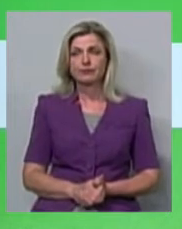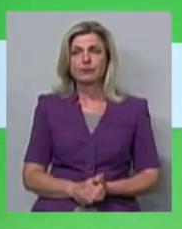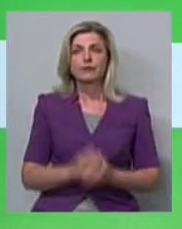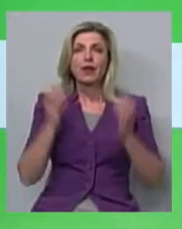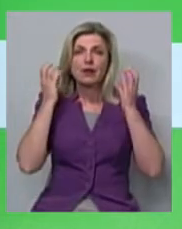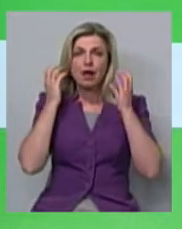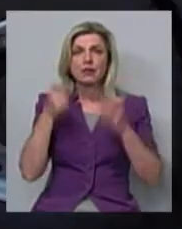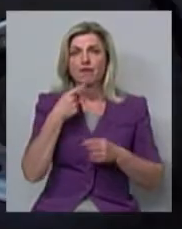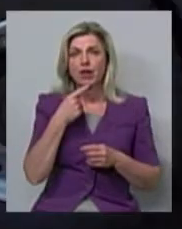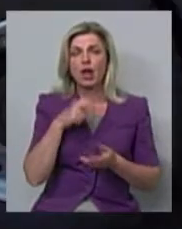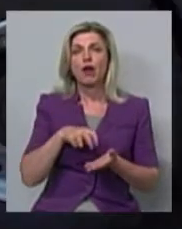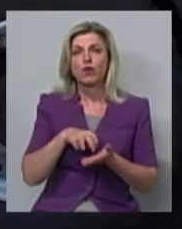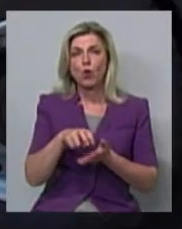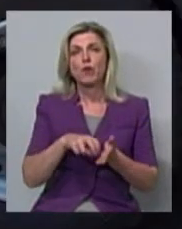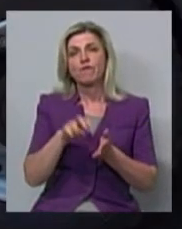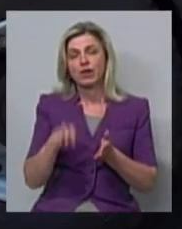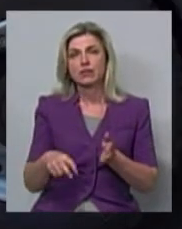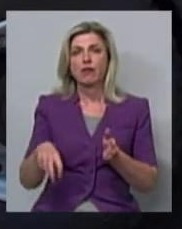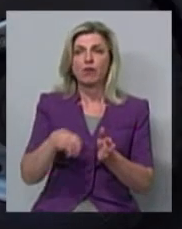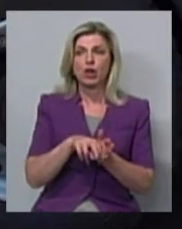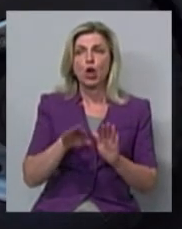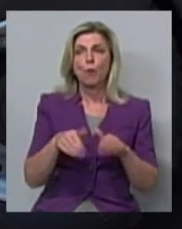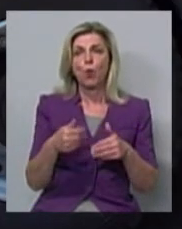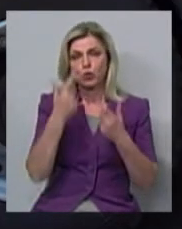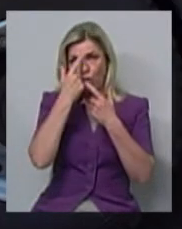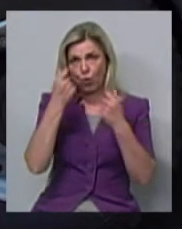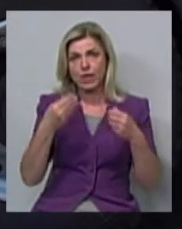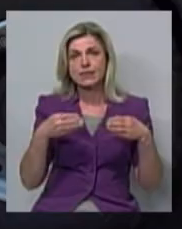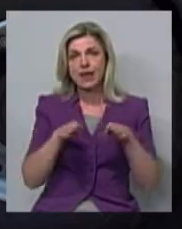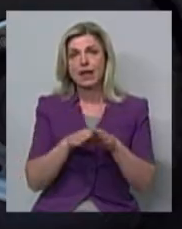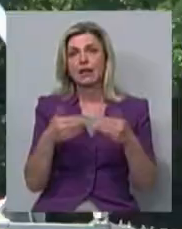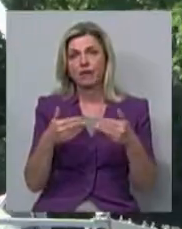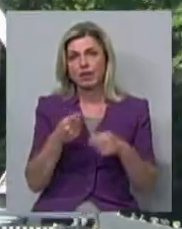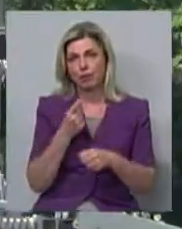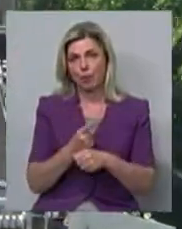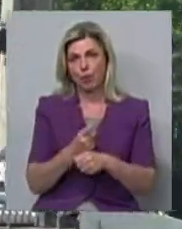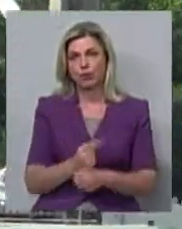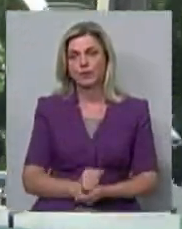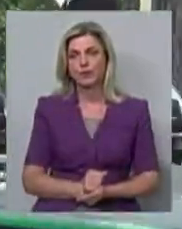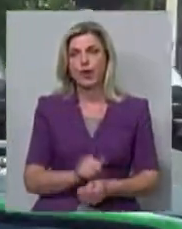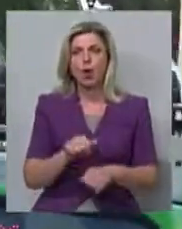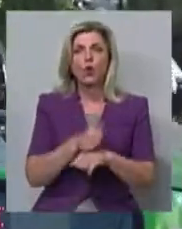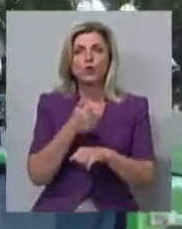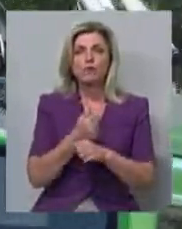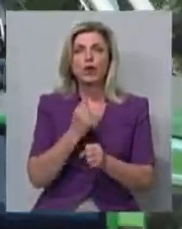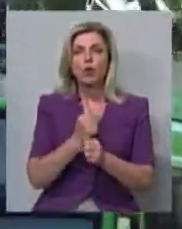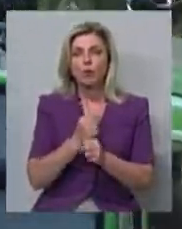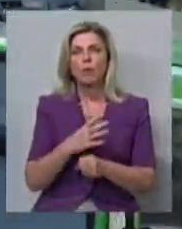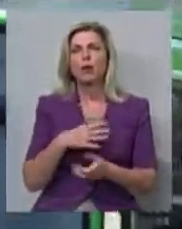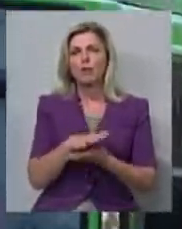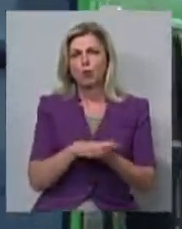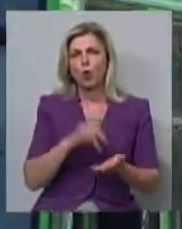і висадку після оголошення про закриття дверей заборонено. Основні роботи тривали майже рік.